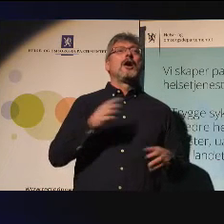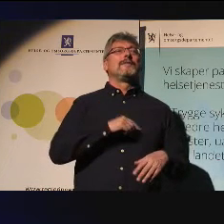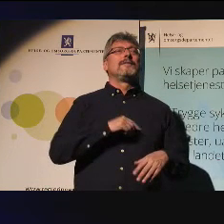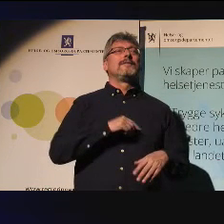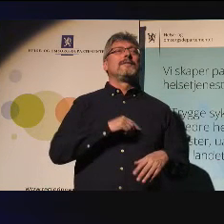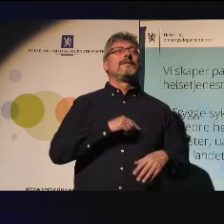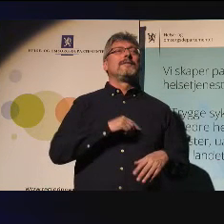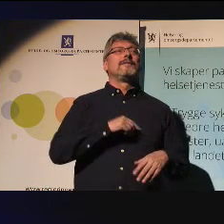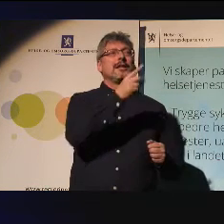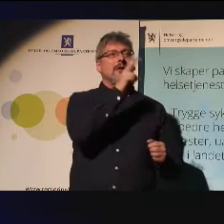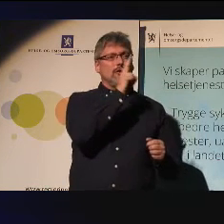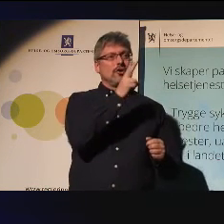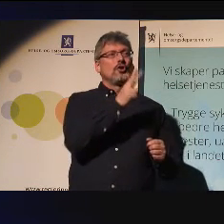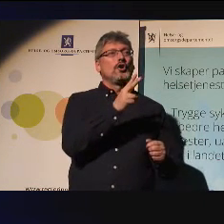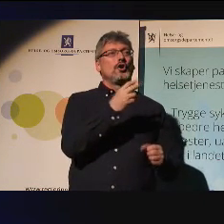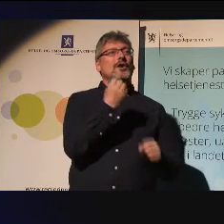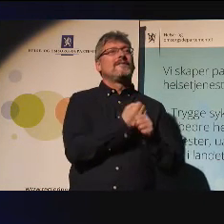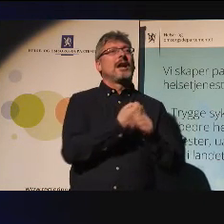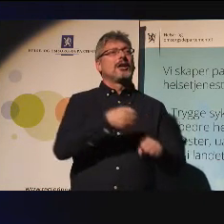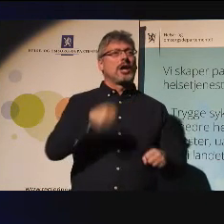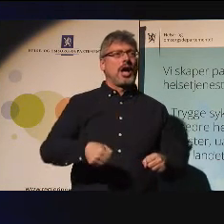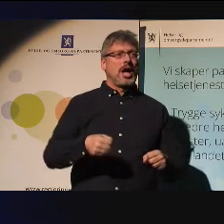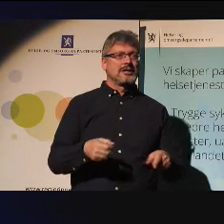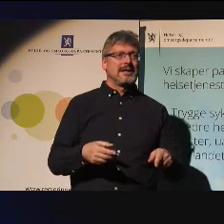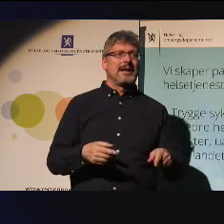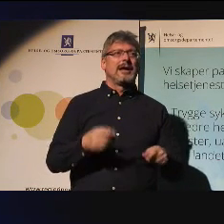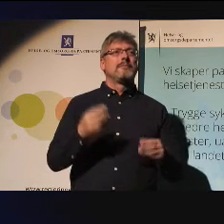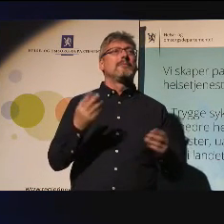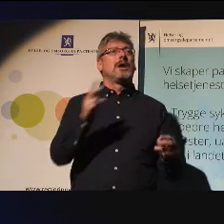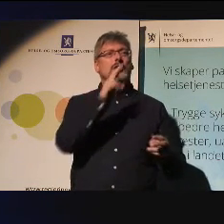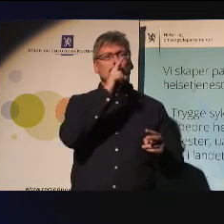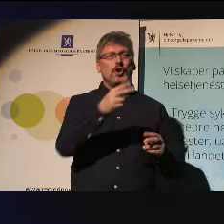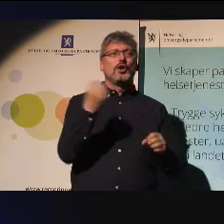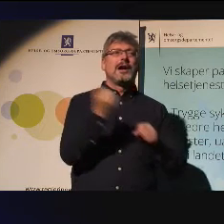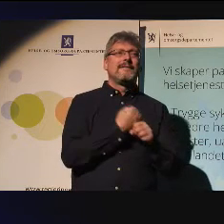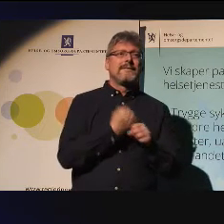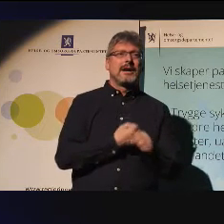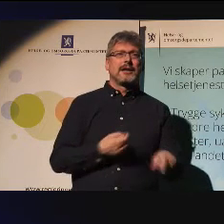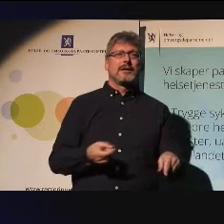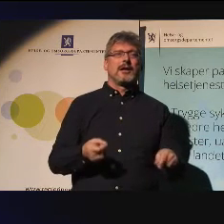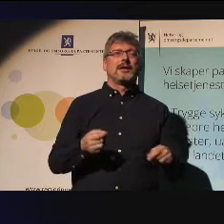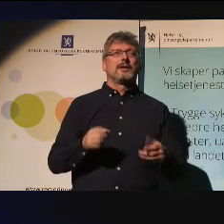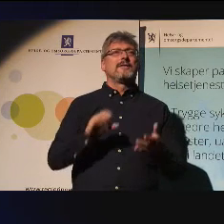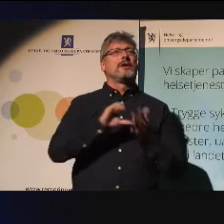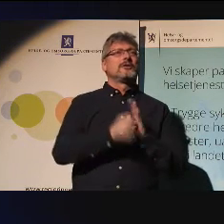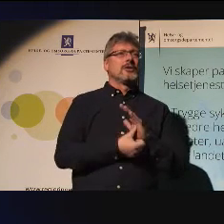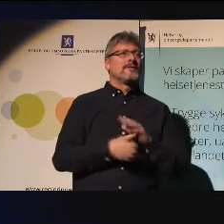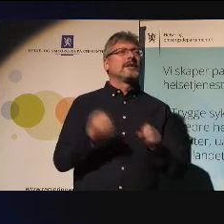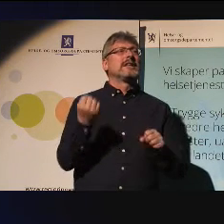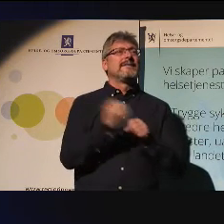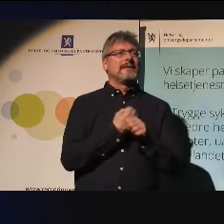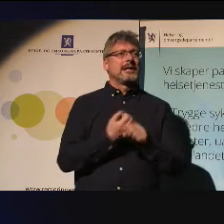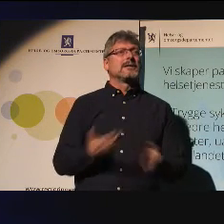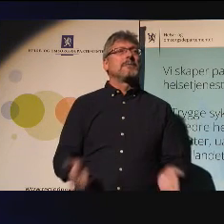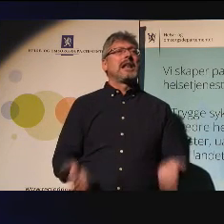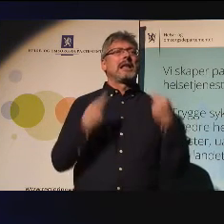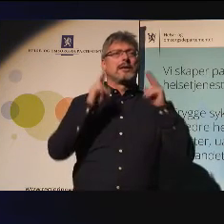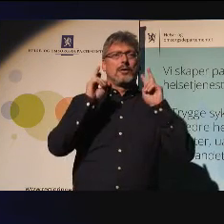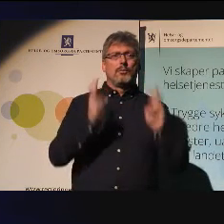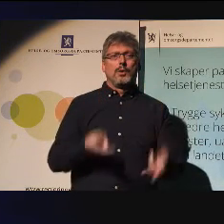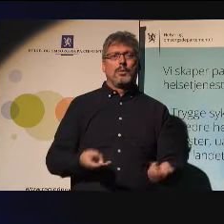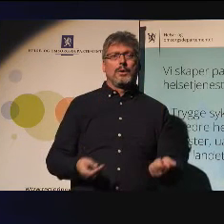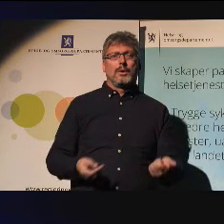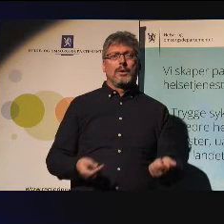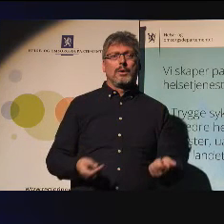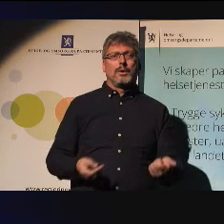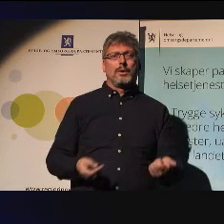vår. Vi sørger for noen helt nye verktøy. Vi har sørget for at det er noen verktøy som det skal bli lettere å bruke,